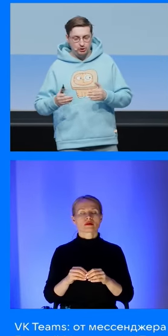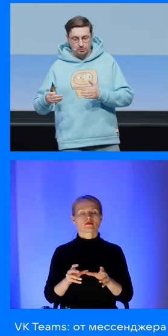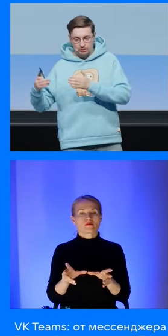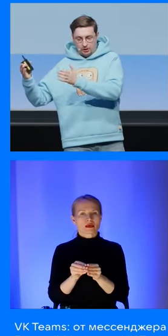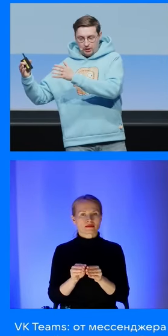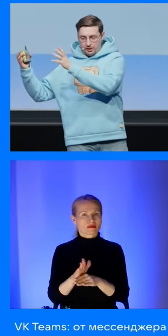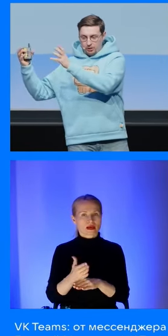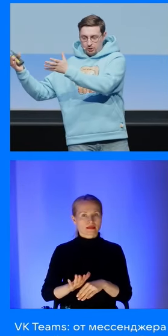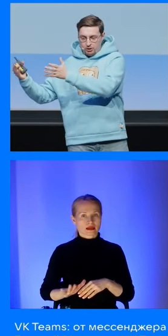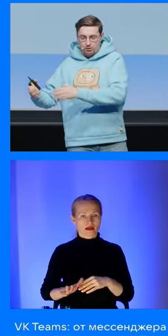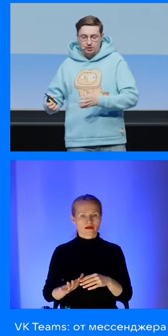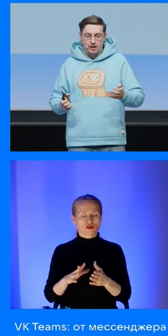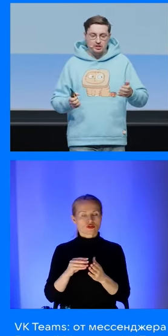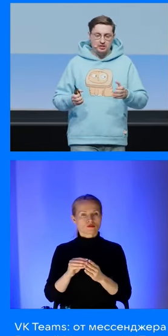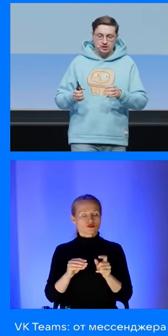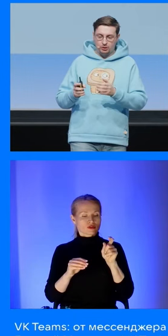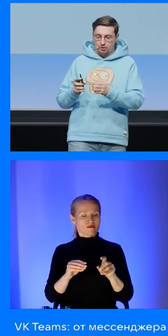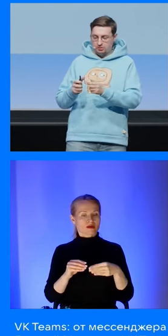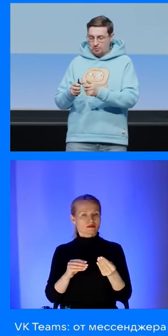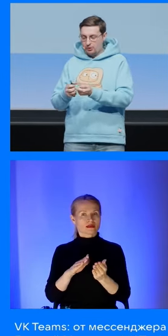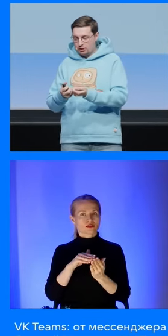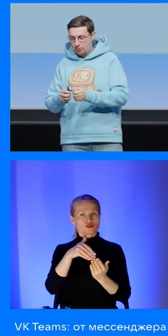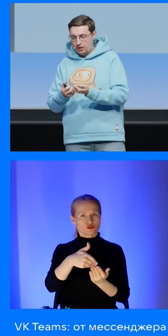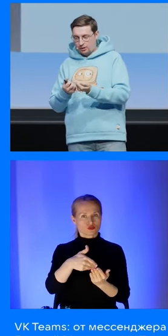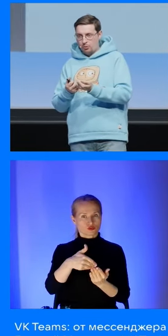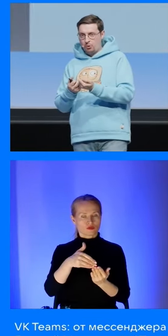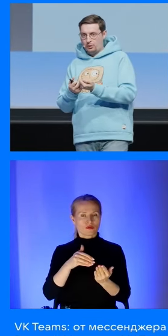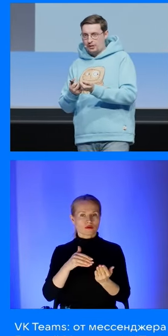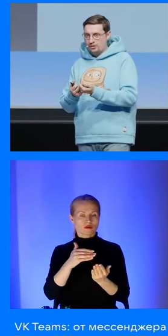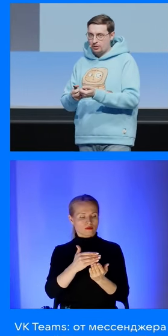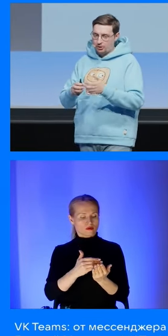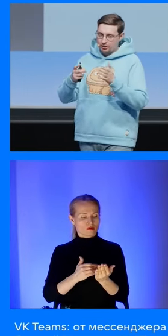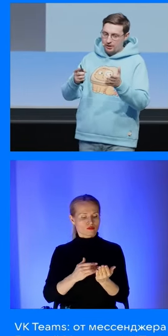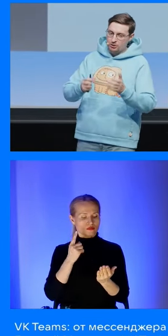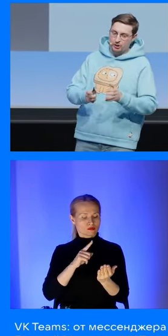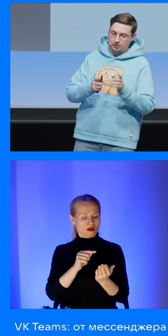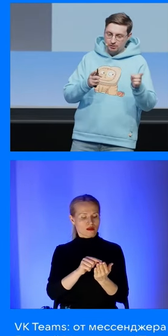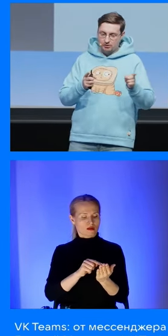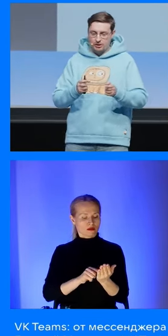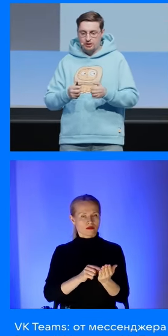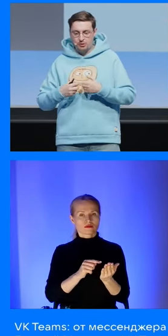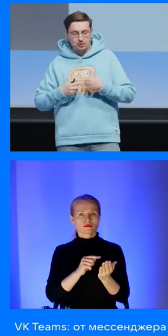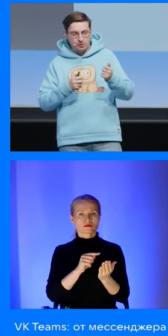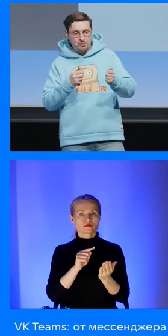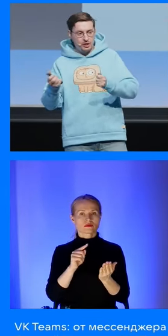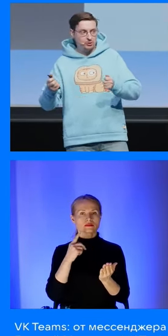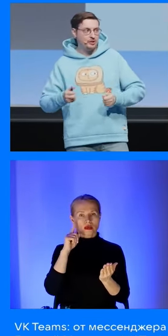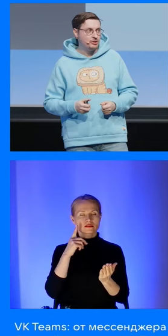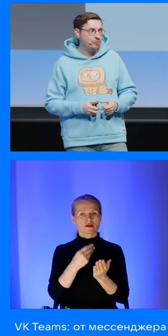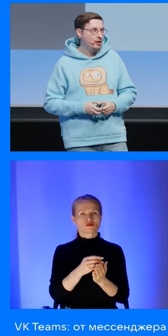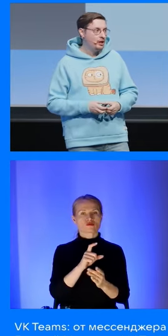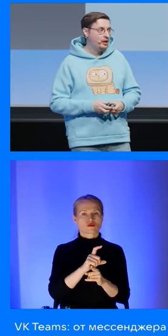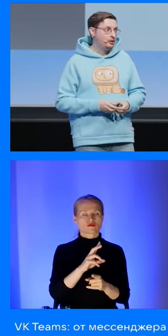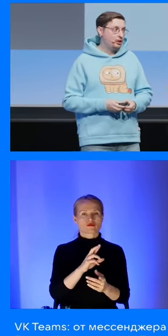образом, нам нужно вот человеку раздать какую-то книжку, которую справочник, чтобы он знал, к какому номеру звонить. Не просто на один номер, а зная свое слово, он сам знает,